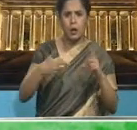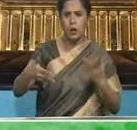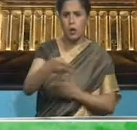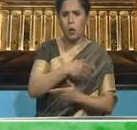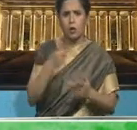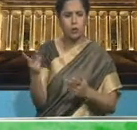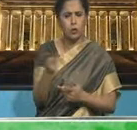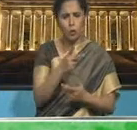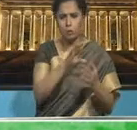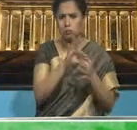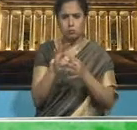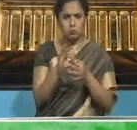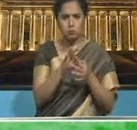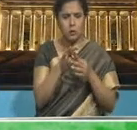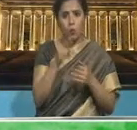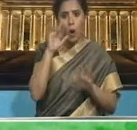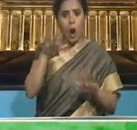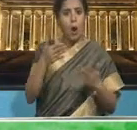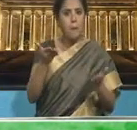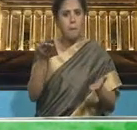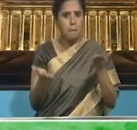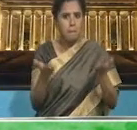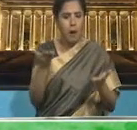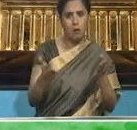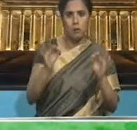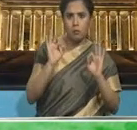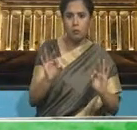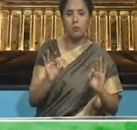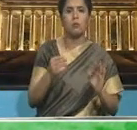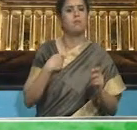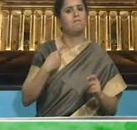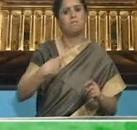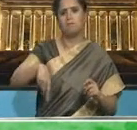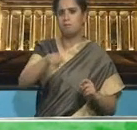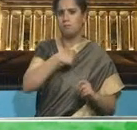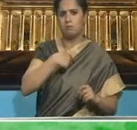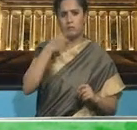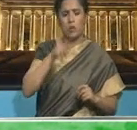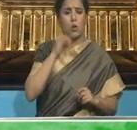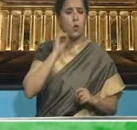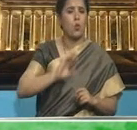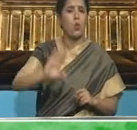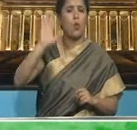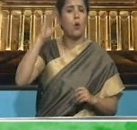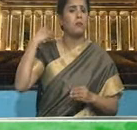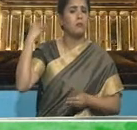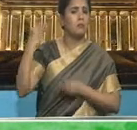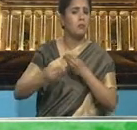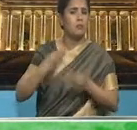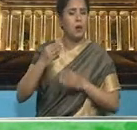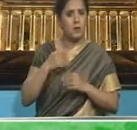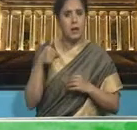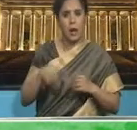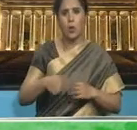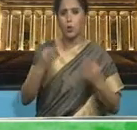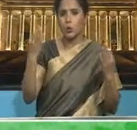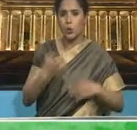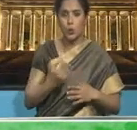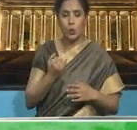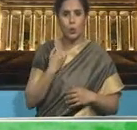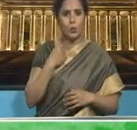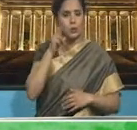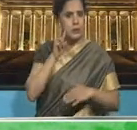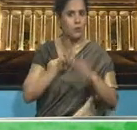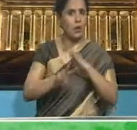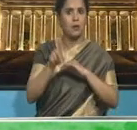बीच संतुलन बनाए रखने के लिए हमें प्राचीन परंपराओं को नई दृष्टि से देखना